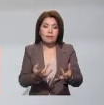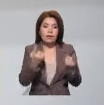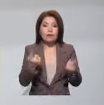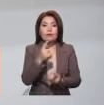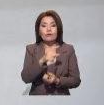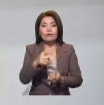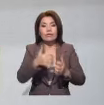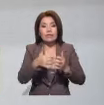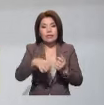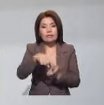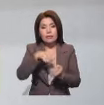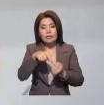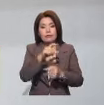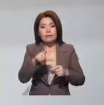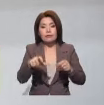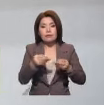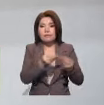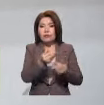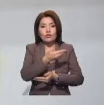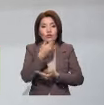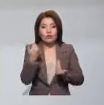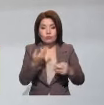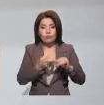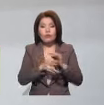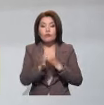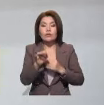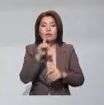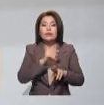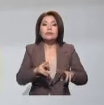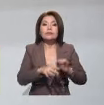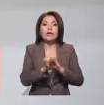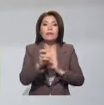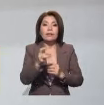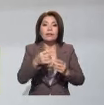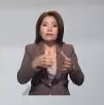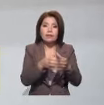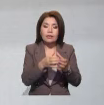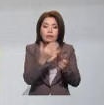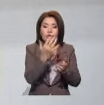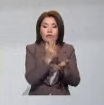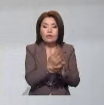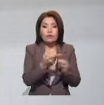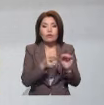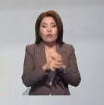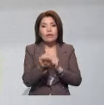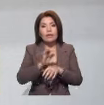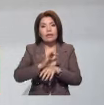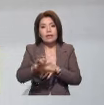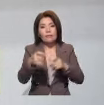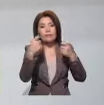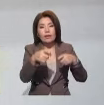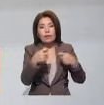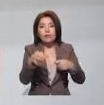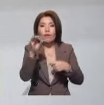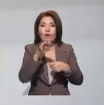және орта бизнеске ешқандай әсер етпейді. Өзгерістер экспортқа бағдарланған алпауыт мекемелерге арналған. Солардың экспортқа шығарған тауарлары